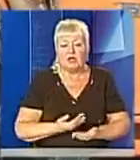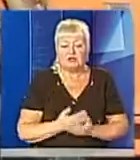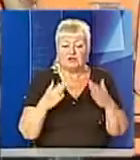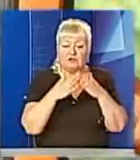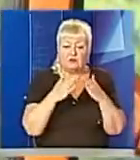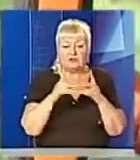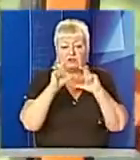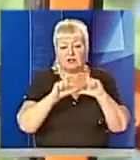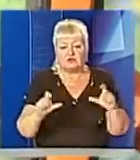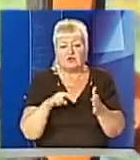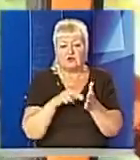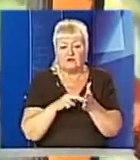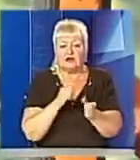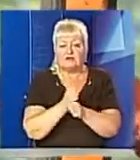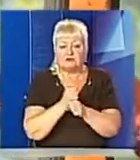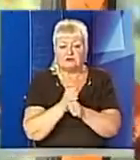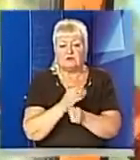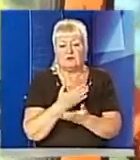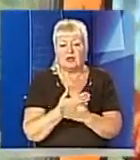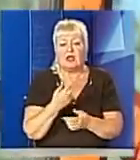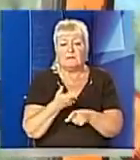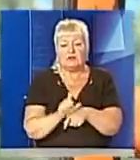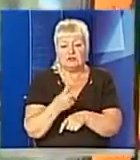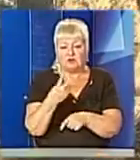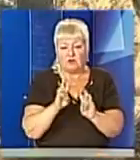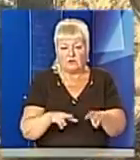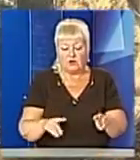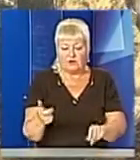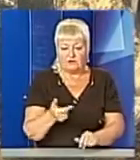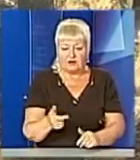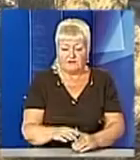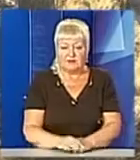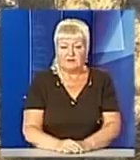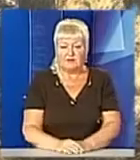Вартість робіт на цій ділянці становить більше 2 мільйонів гривень.